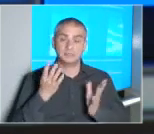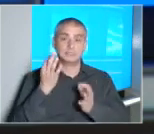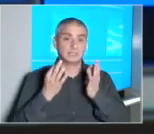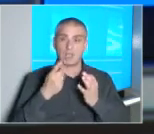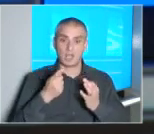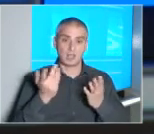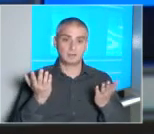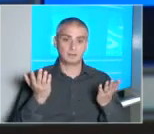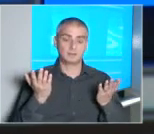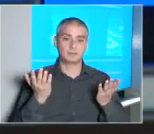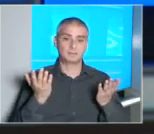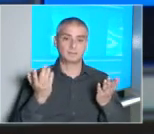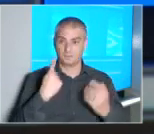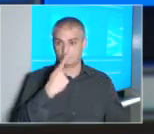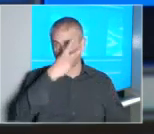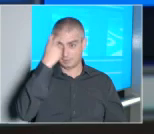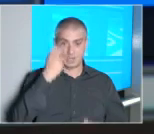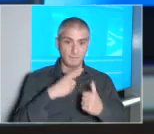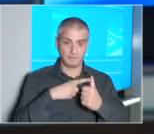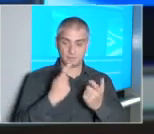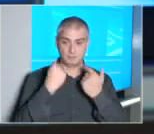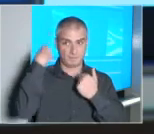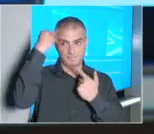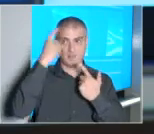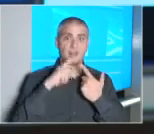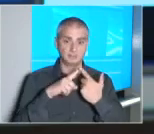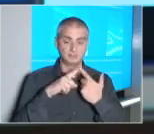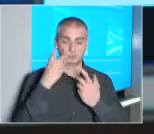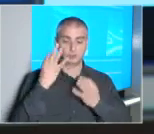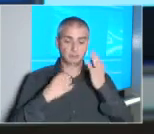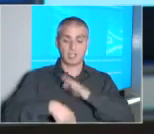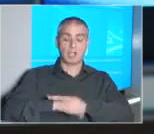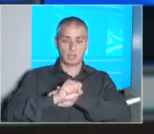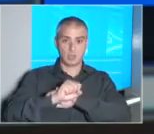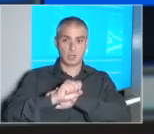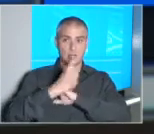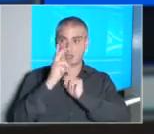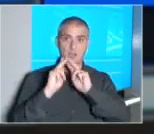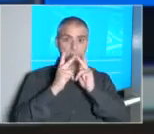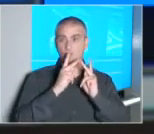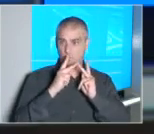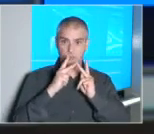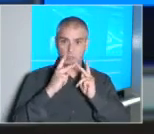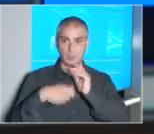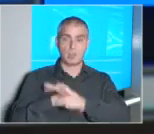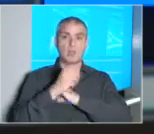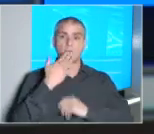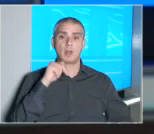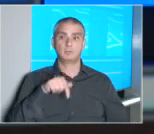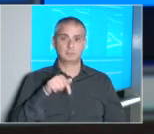שחקן ערבי ממוצא פלסטיני, שישחק כדורגל באחת מקבוצות הכדורגל